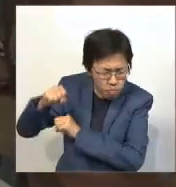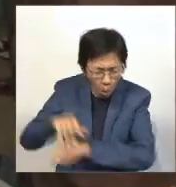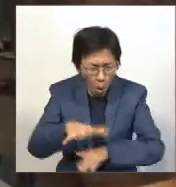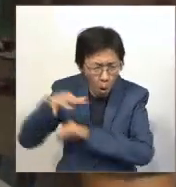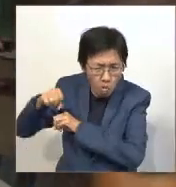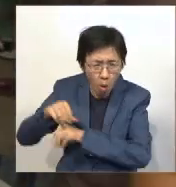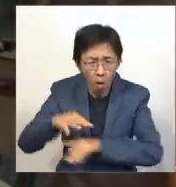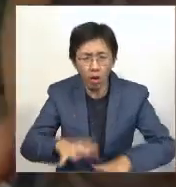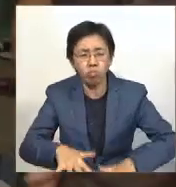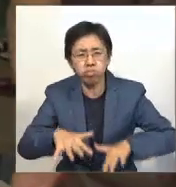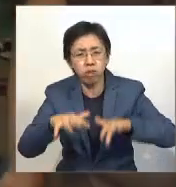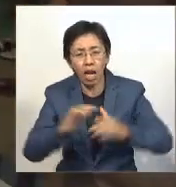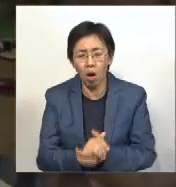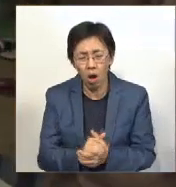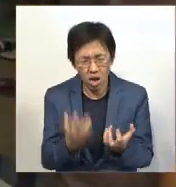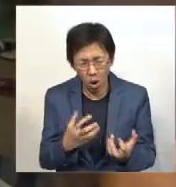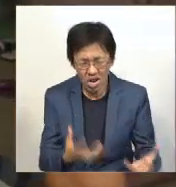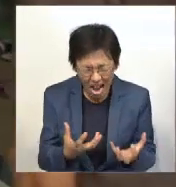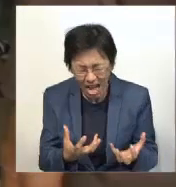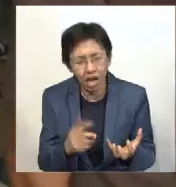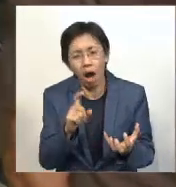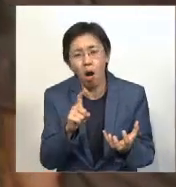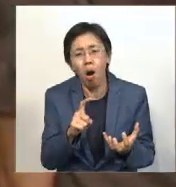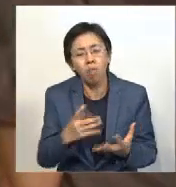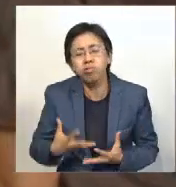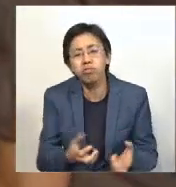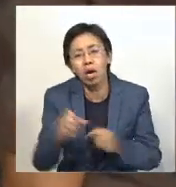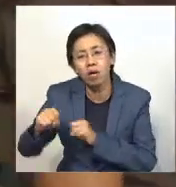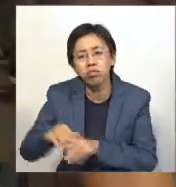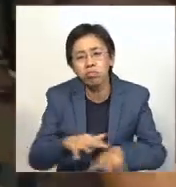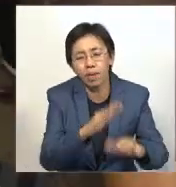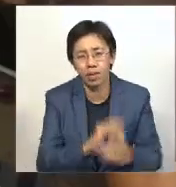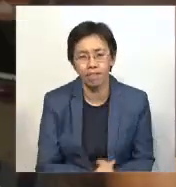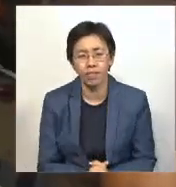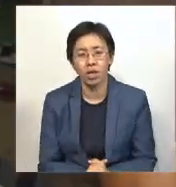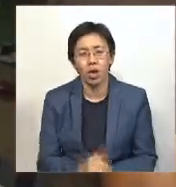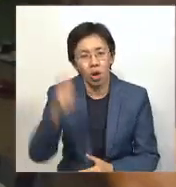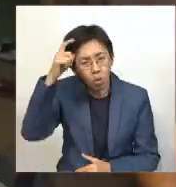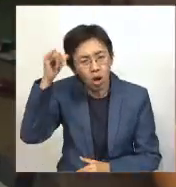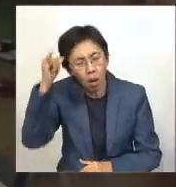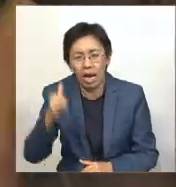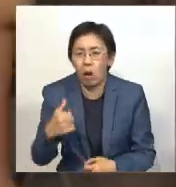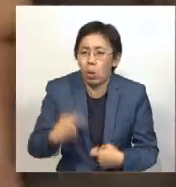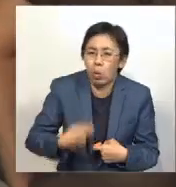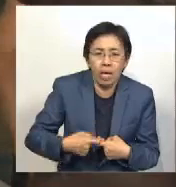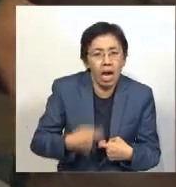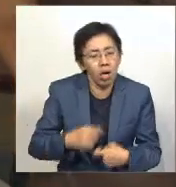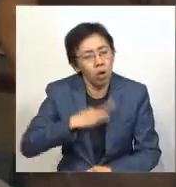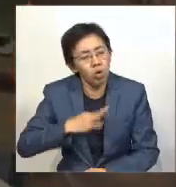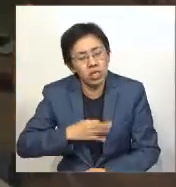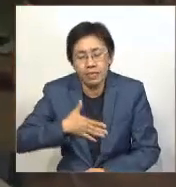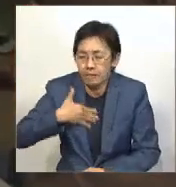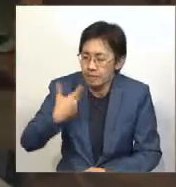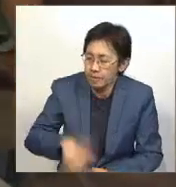ดกับท่านหันเลยนะเอาหยังกับบ่ทันของเถิงเอาบ่ทันเลยค่ะทั้งงัวทั้งควายนี่เอายากแล้วสาหัสกันนี่ลิ